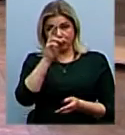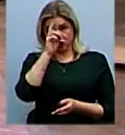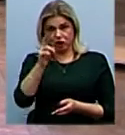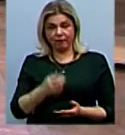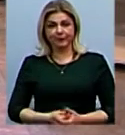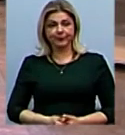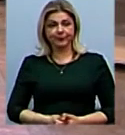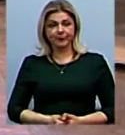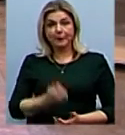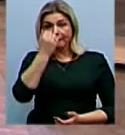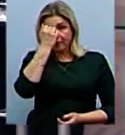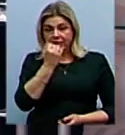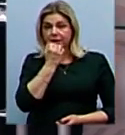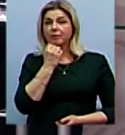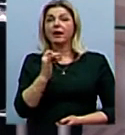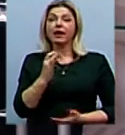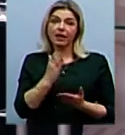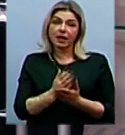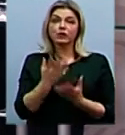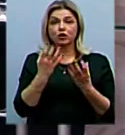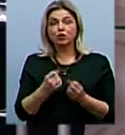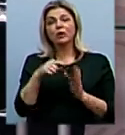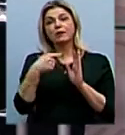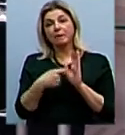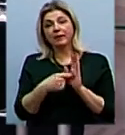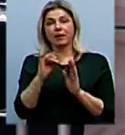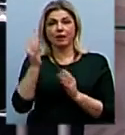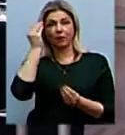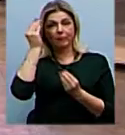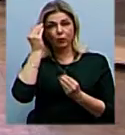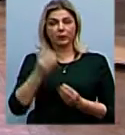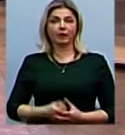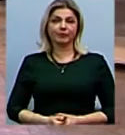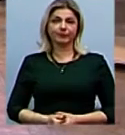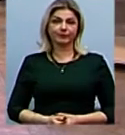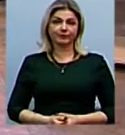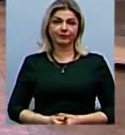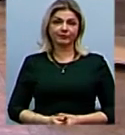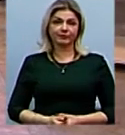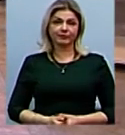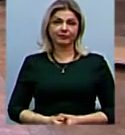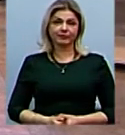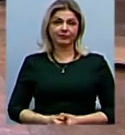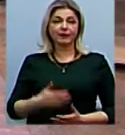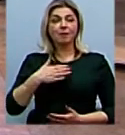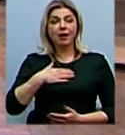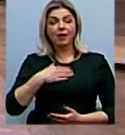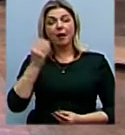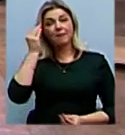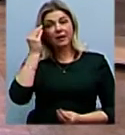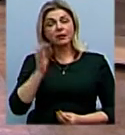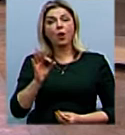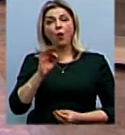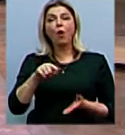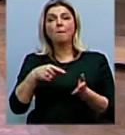Дякую, Лесю. Є ще з приводу «Місто людей» запитання чи думки? Будь ласка. Ну, моя мысль по поводу